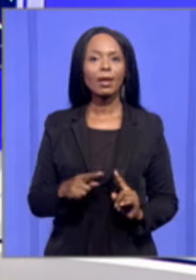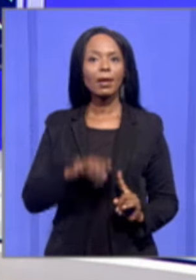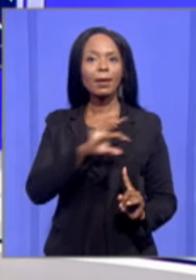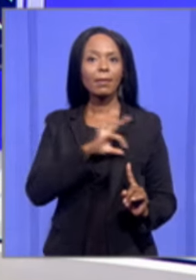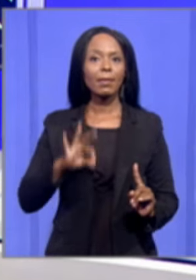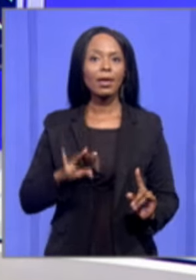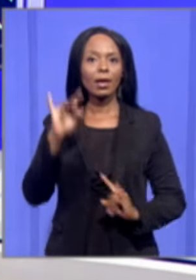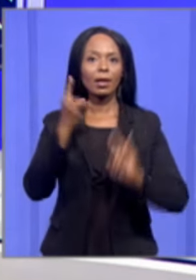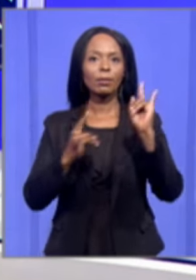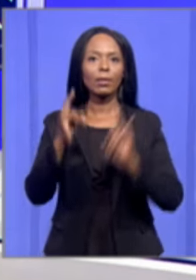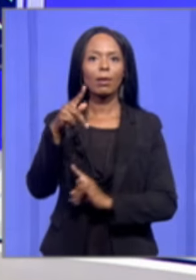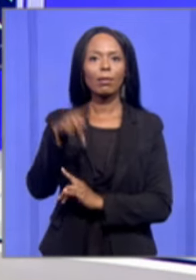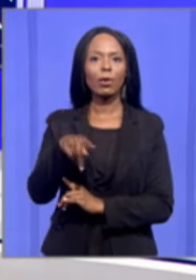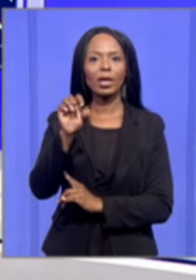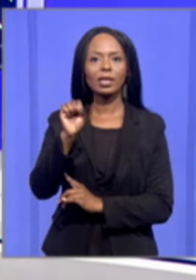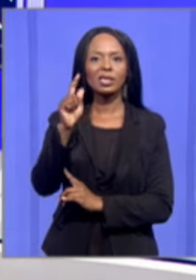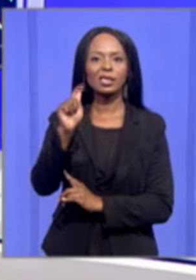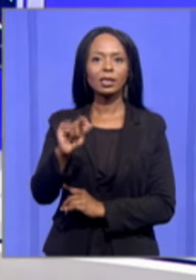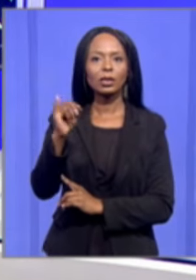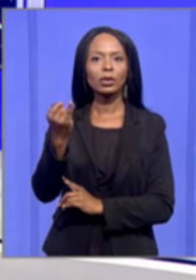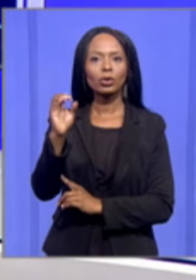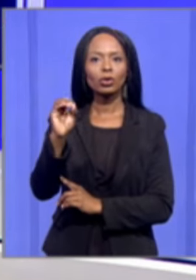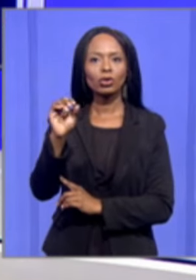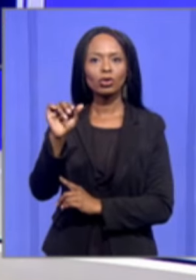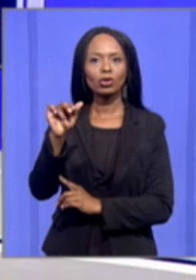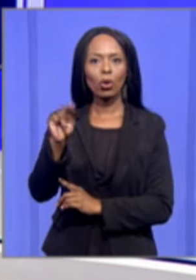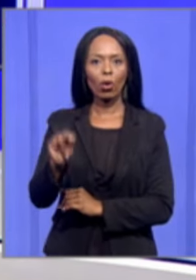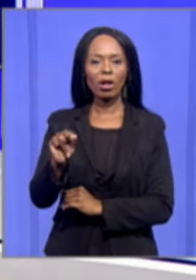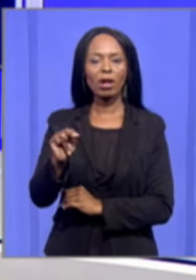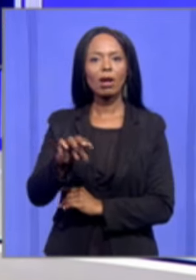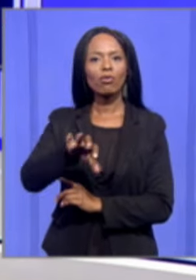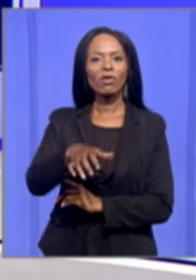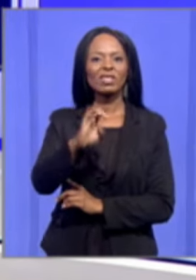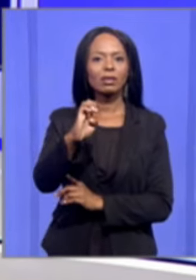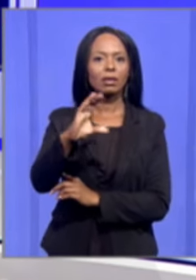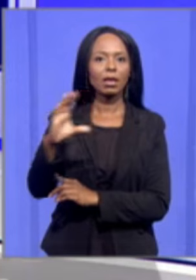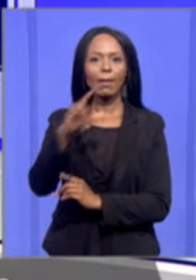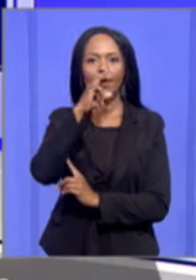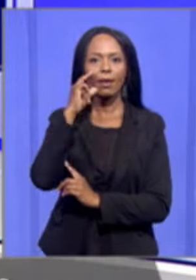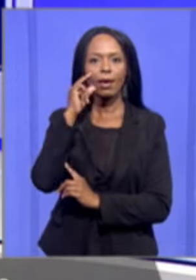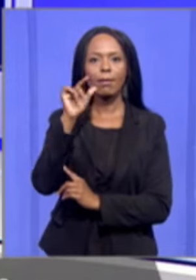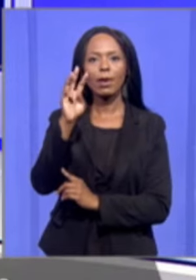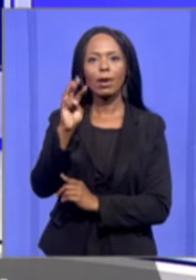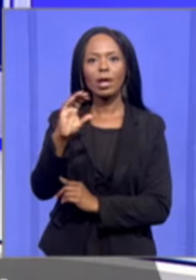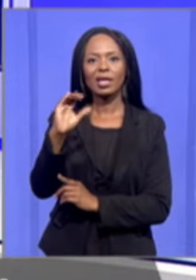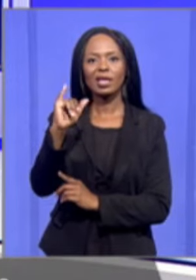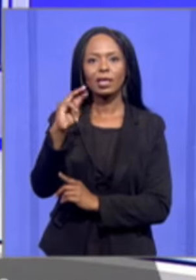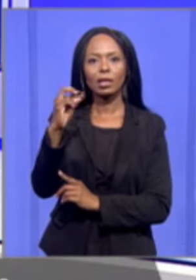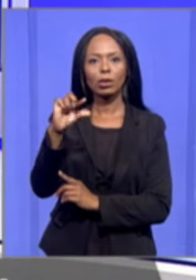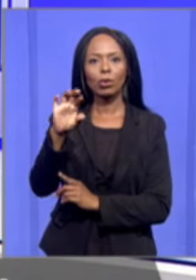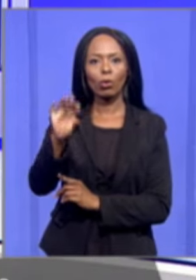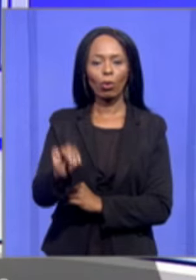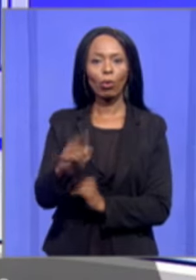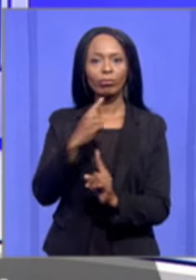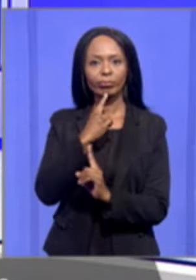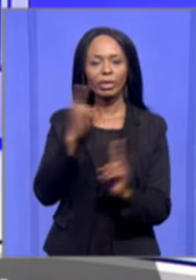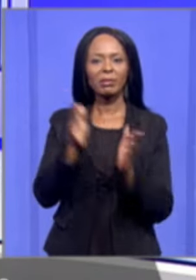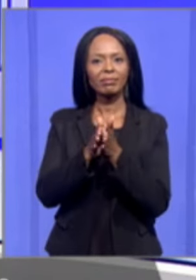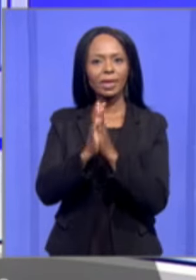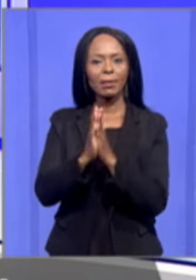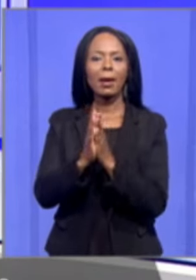Meyara wa toropo ya Port St John's kwa porofenseng ya Eastern Cape Nomvuso Mlombile Qingo o lopa baagi